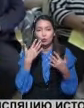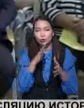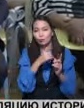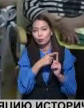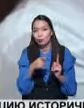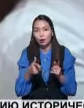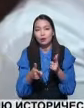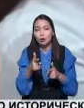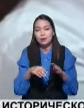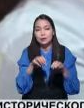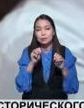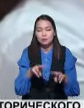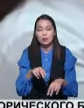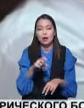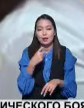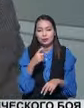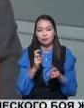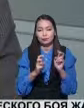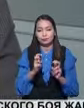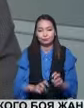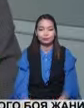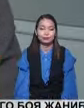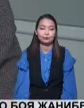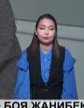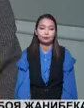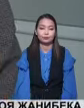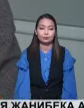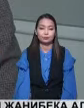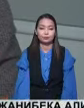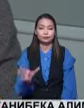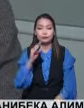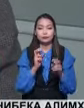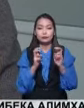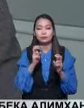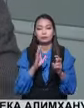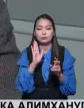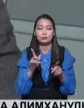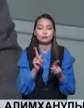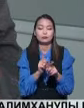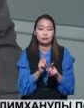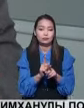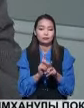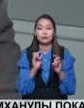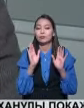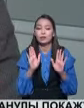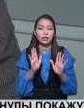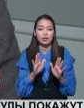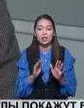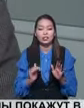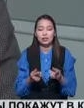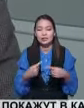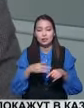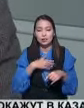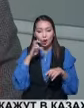готовят специалистов атомной промышленности. Процесс строительства будет контролироваться не только государственными органами нашей